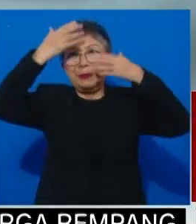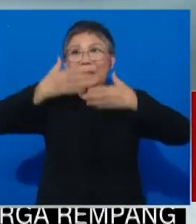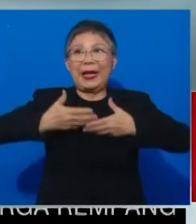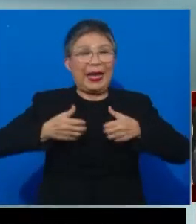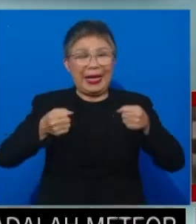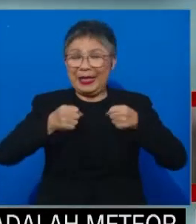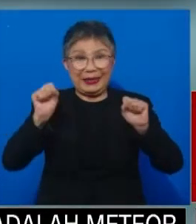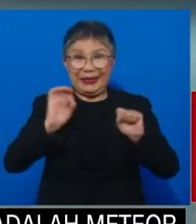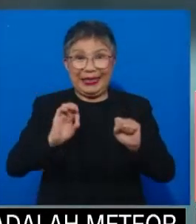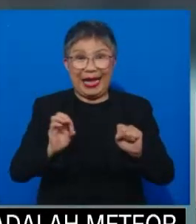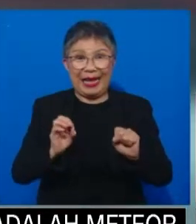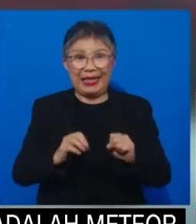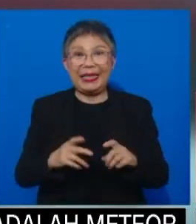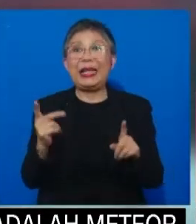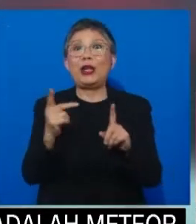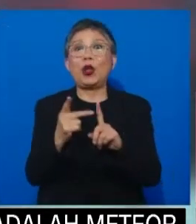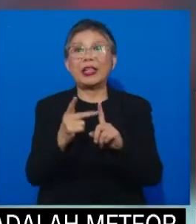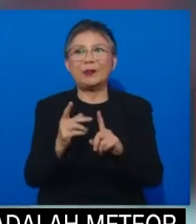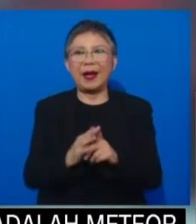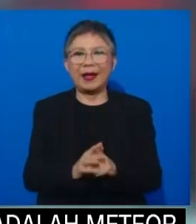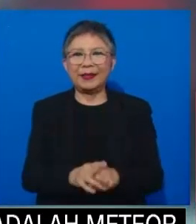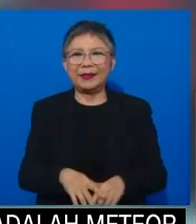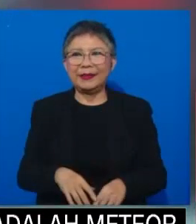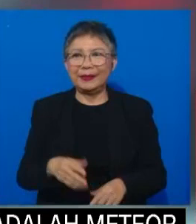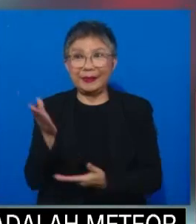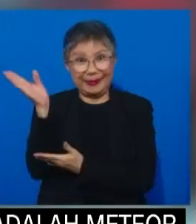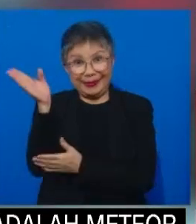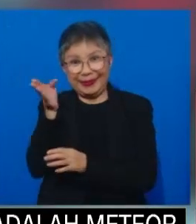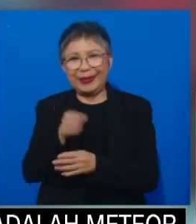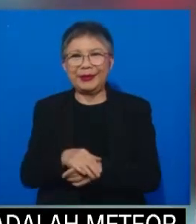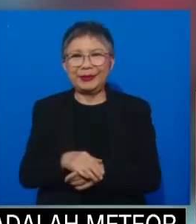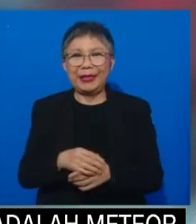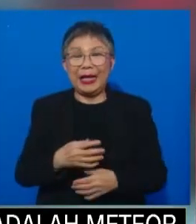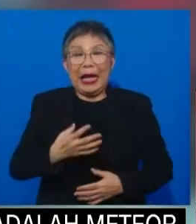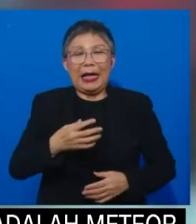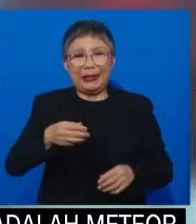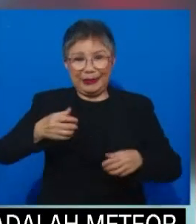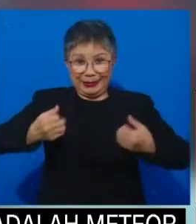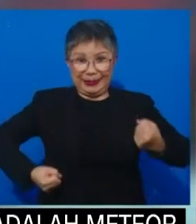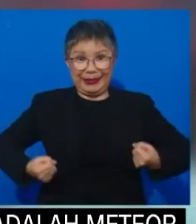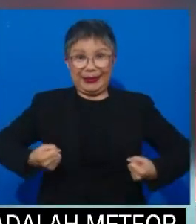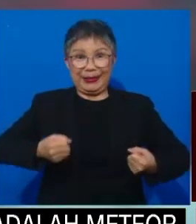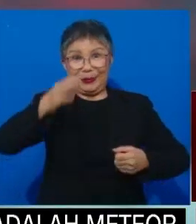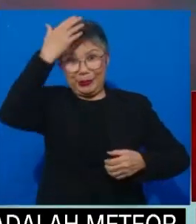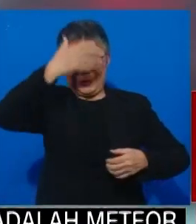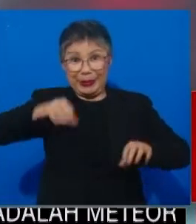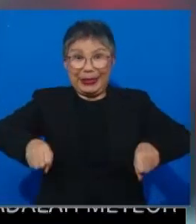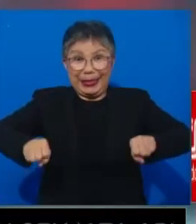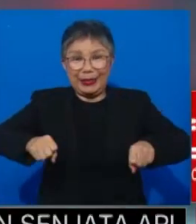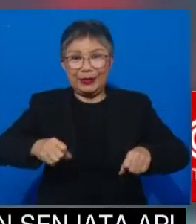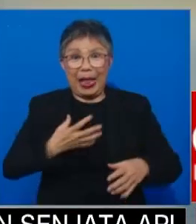Aksi pengendara sepeda motor yang tidak menggunakan helm terekam kamera pengendara mobil yang sedang berhenti di lampu merah di Semarang, Jawa